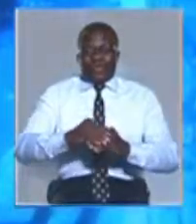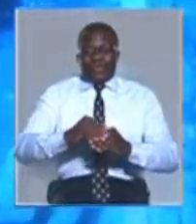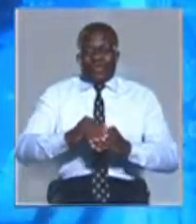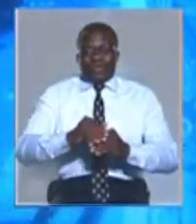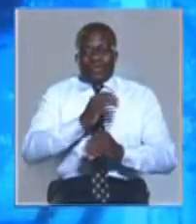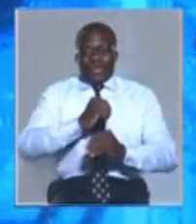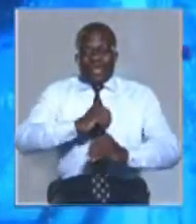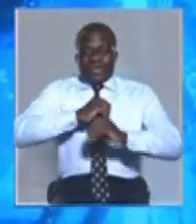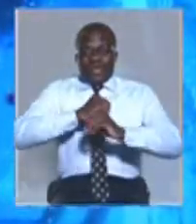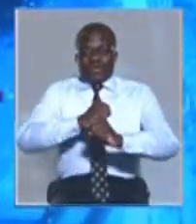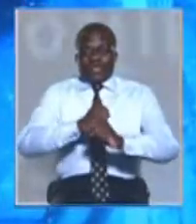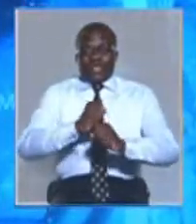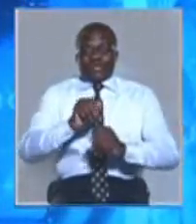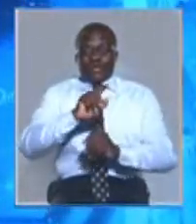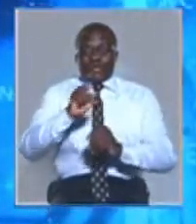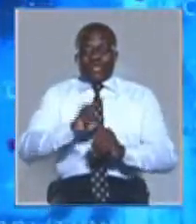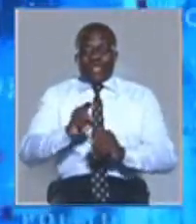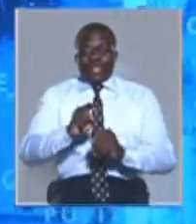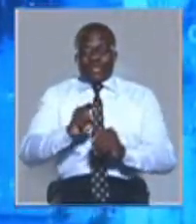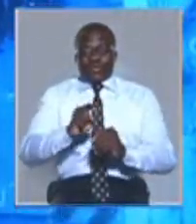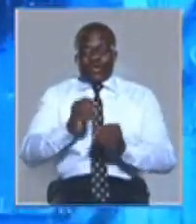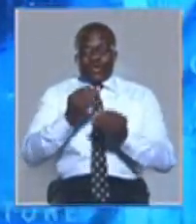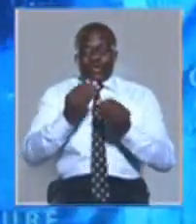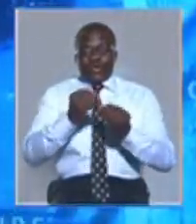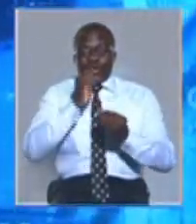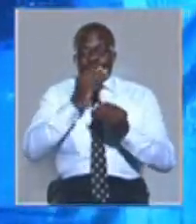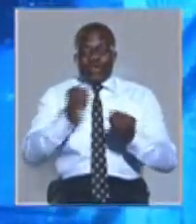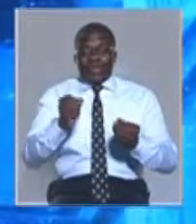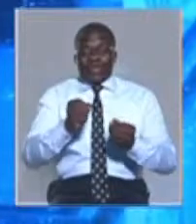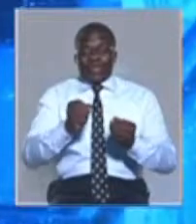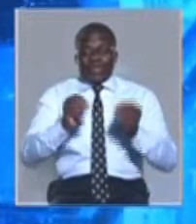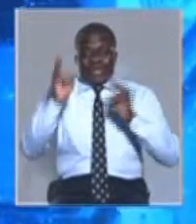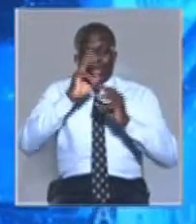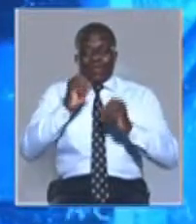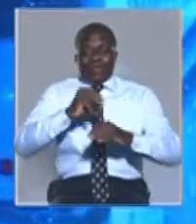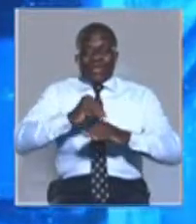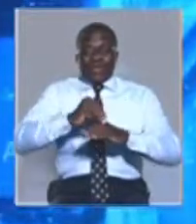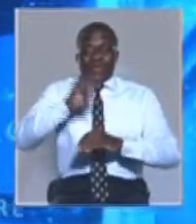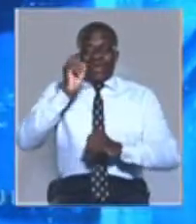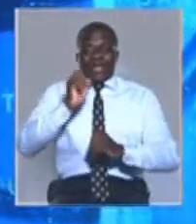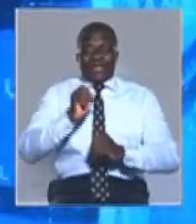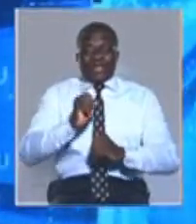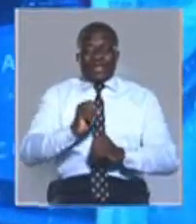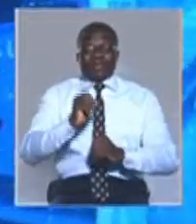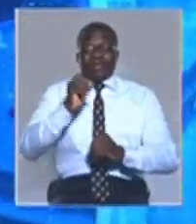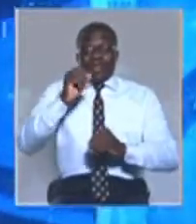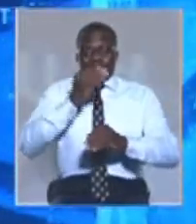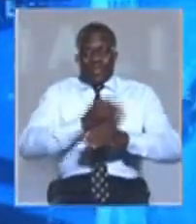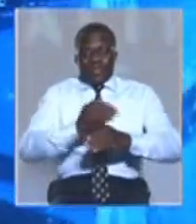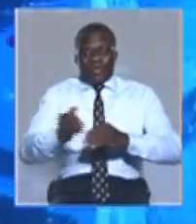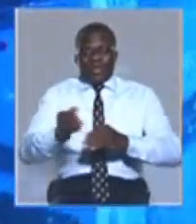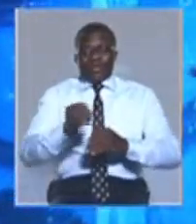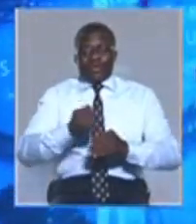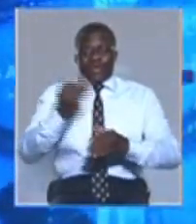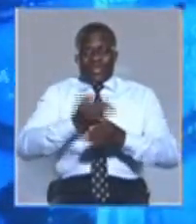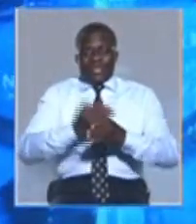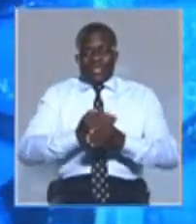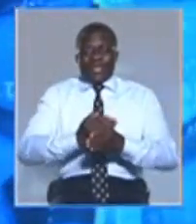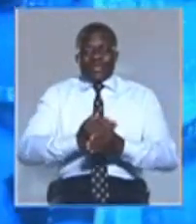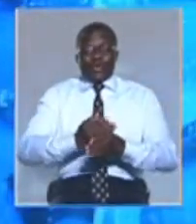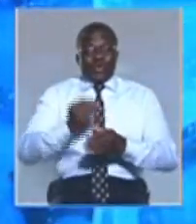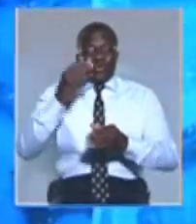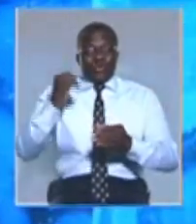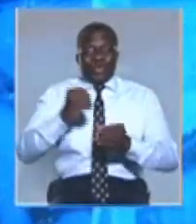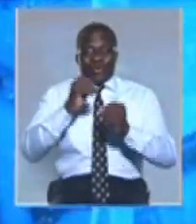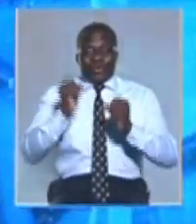Et la protection des zones humides reste aujourd'hui une préoccupation majeure. Leur dégradation constitue une menace pour